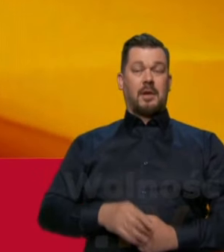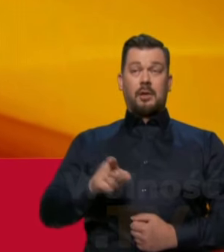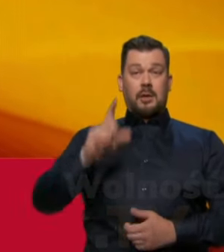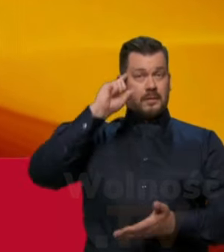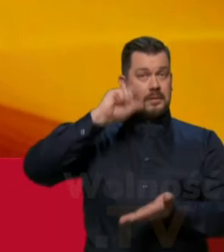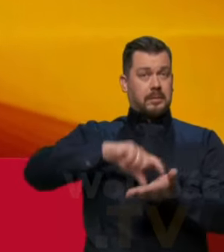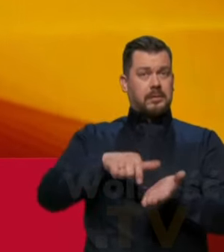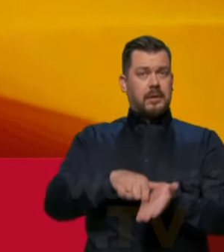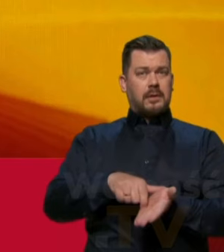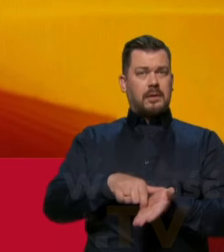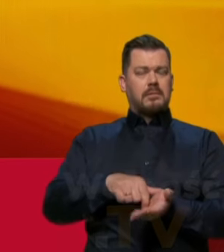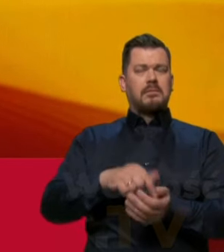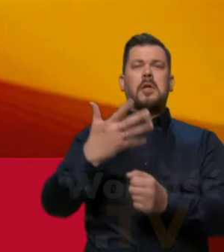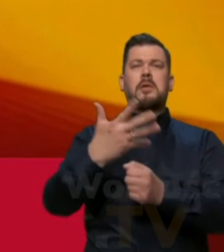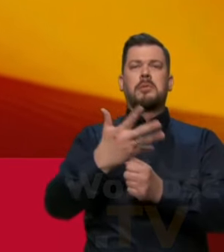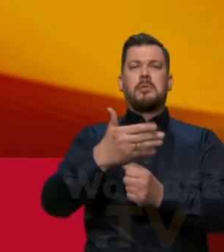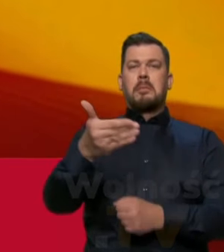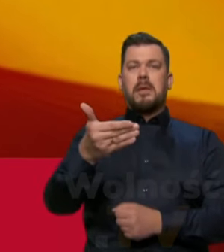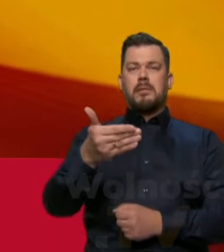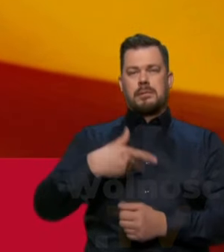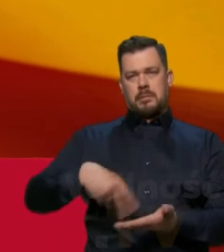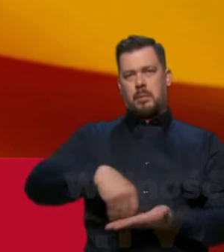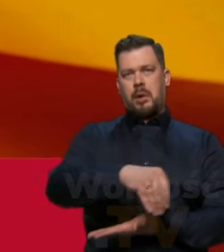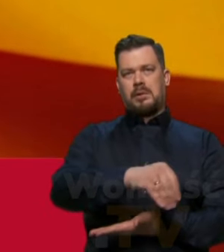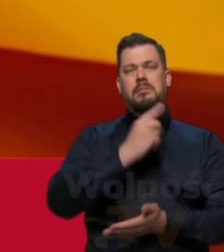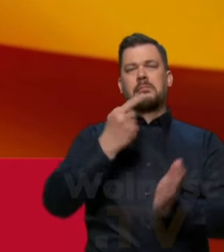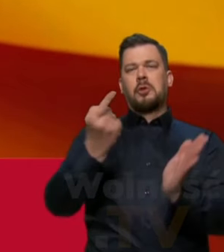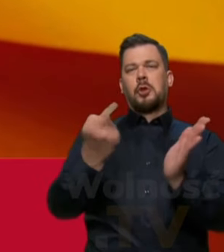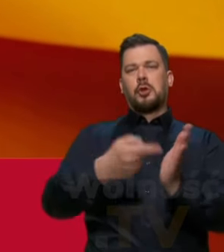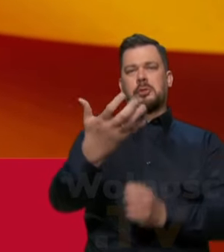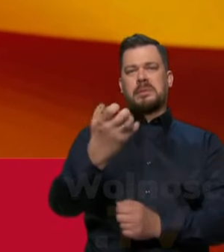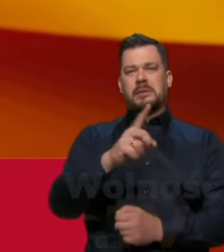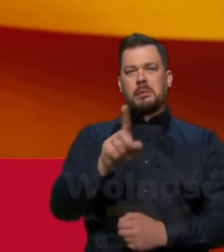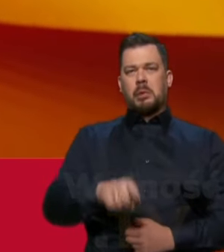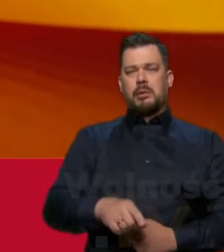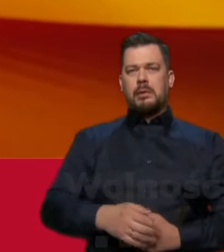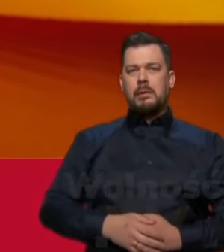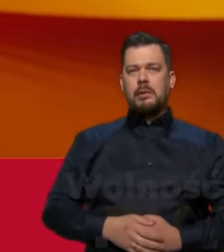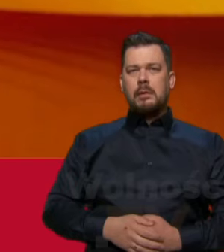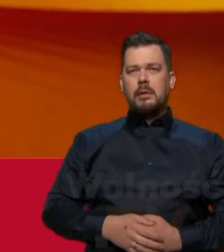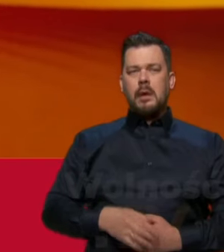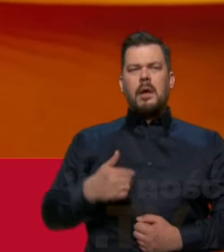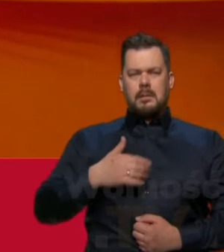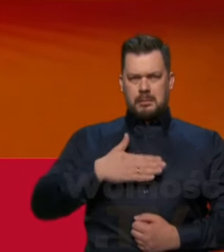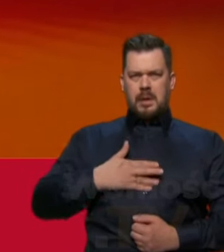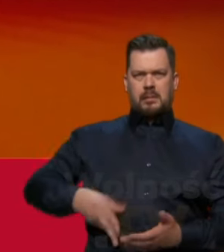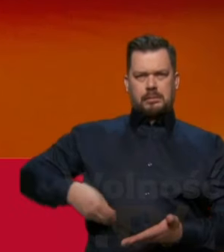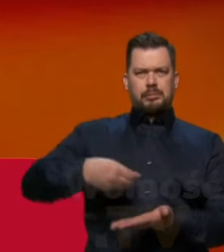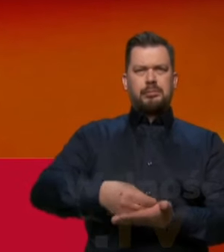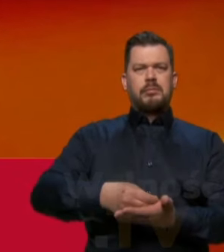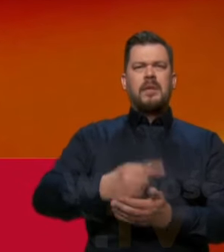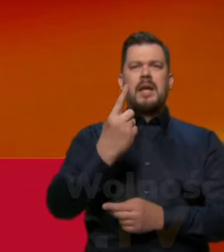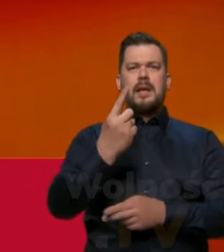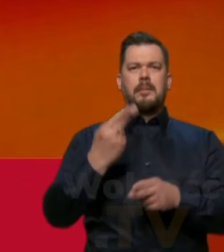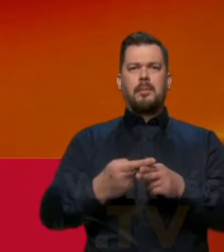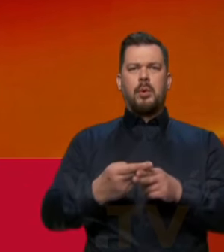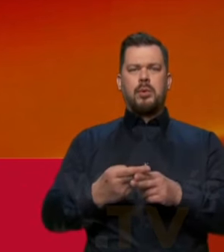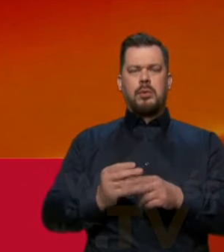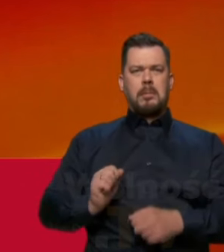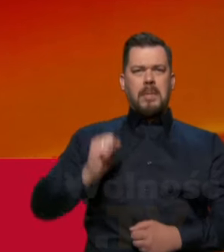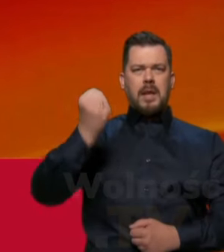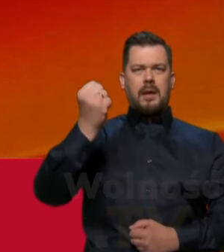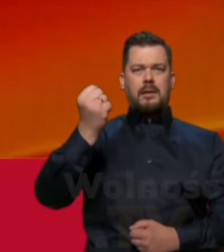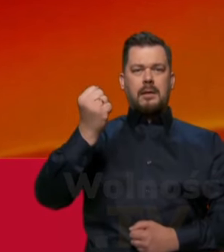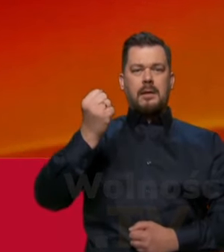mieszkaniach będzie można za 50 metrów płacić czynsz w wysokości 1500 zł. I przeznaczymy na ten program rocznie 1,5 miliarda złotych, z